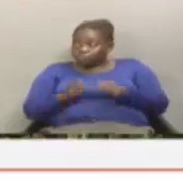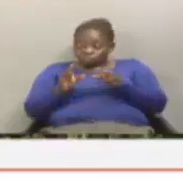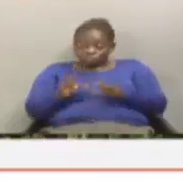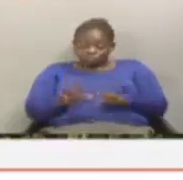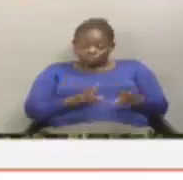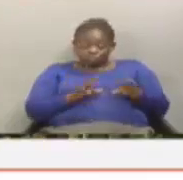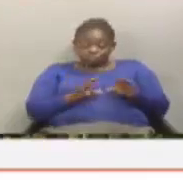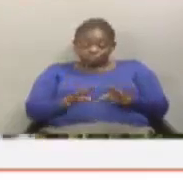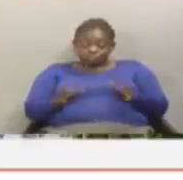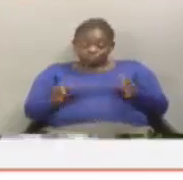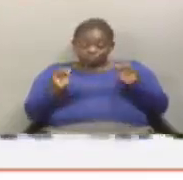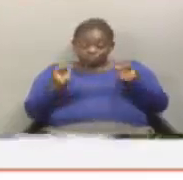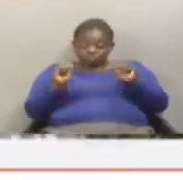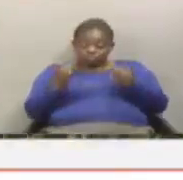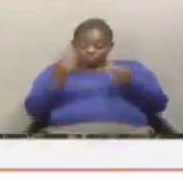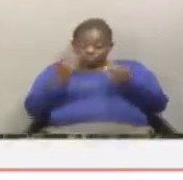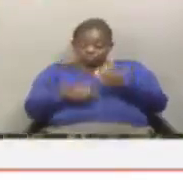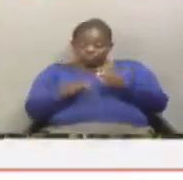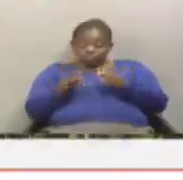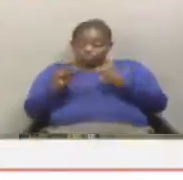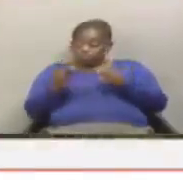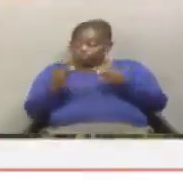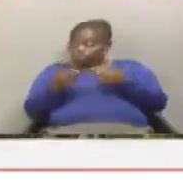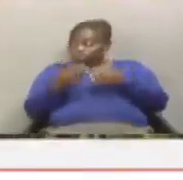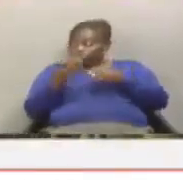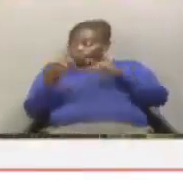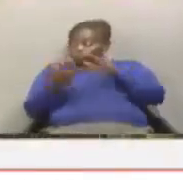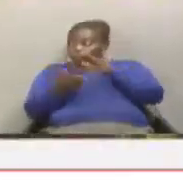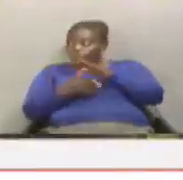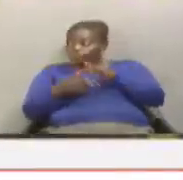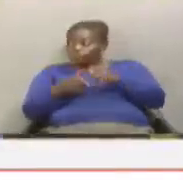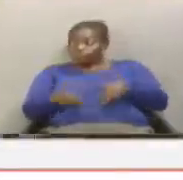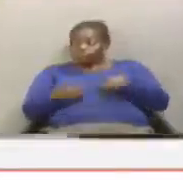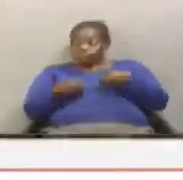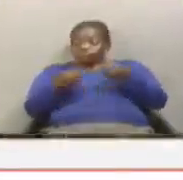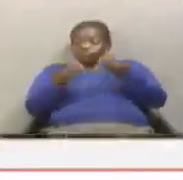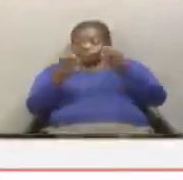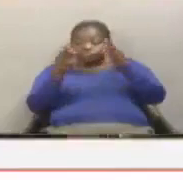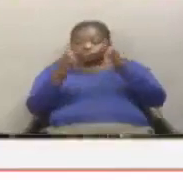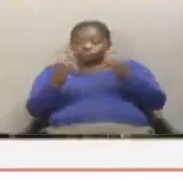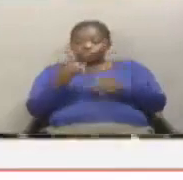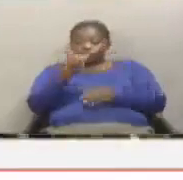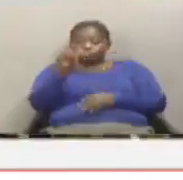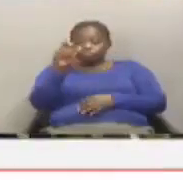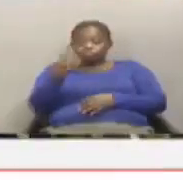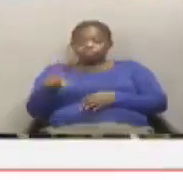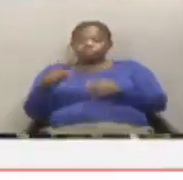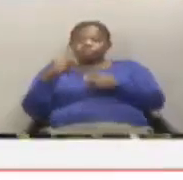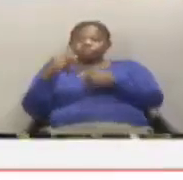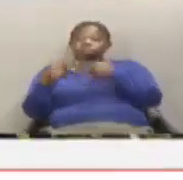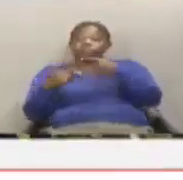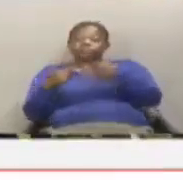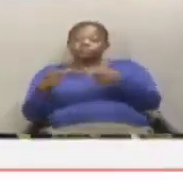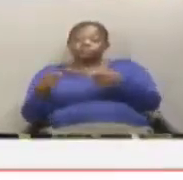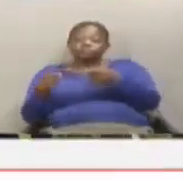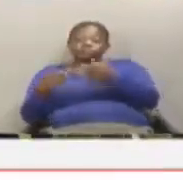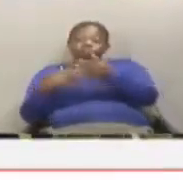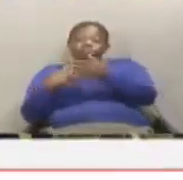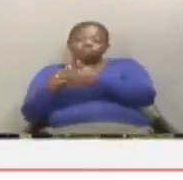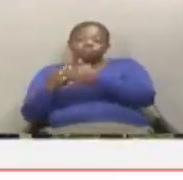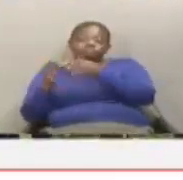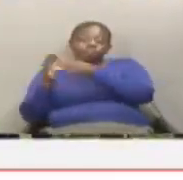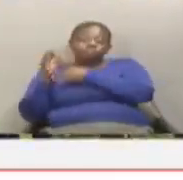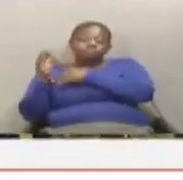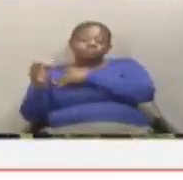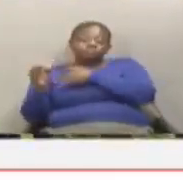ki nsobola okugamba nti leero kampeyo fayiro nempaayo ebintu neŋamba omulala atambuze ekisibisa omusika ekirala kutwala